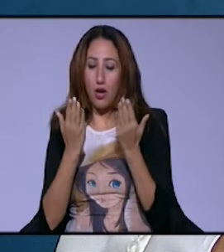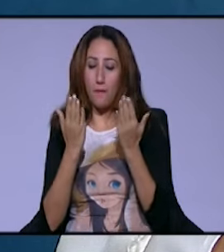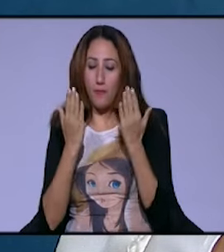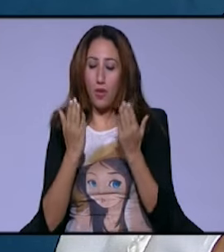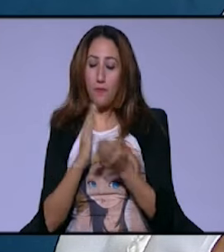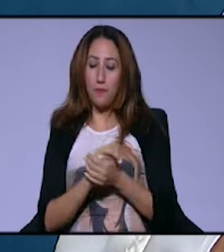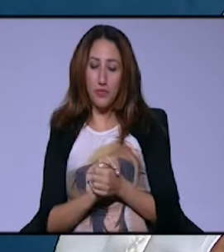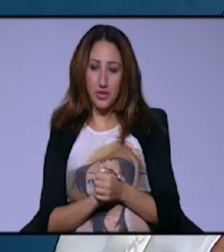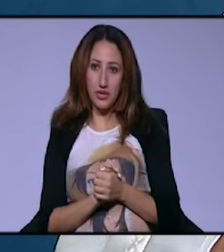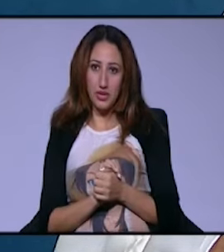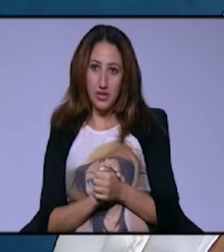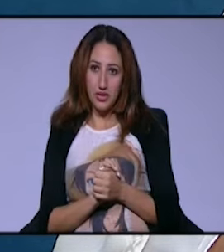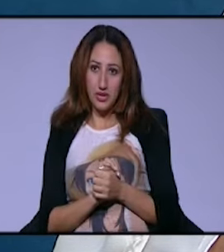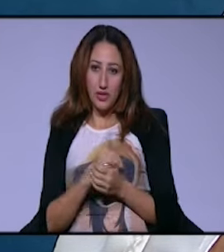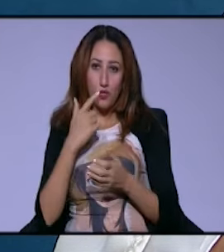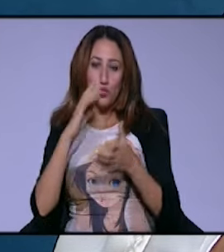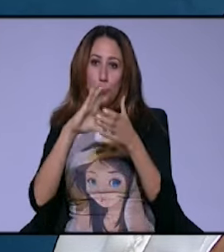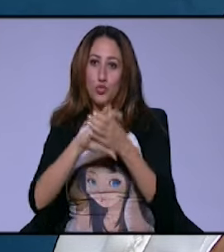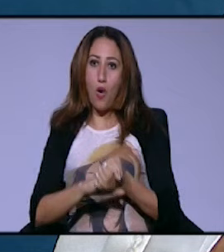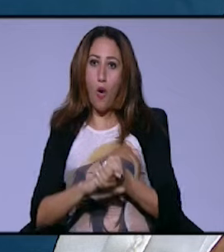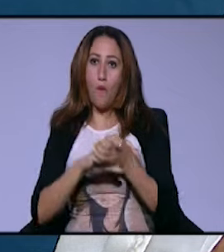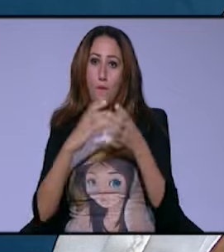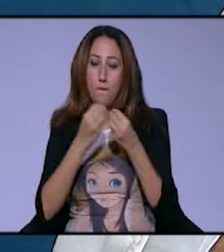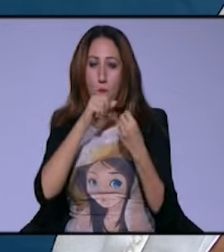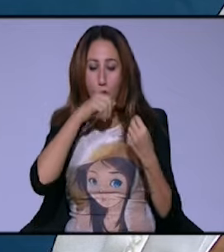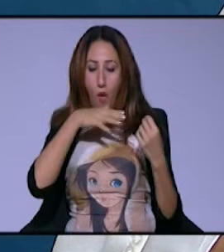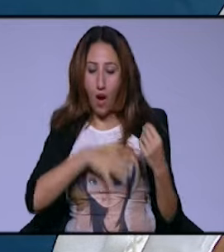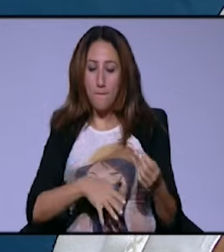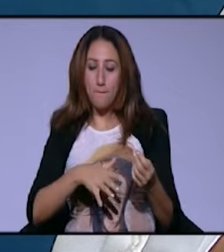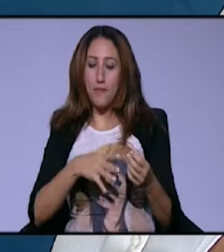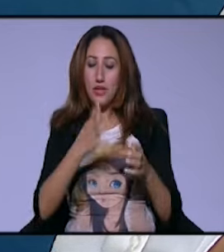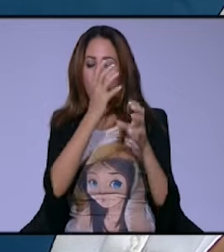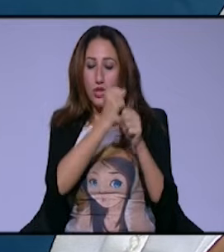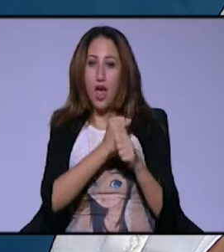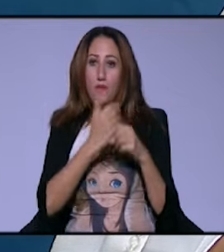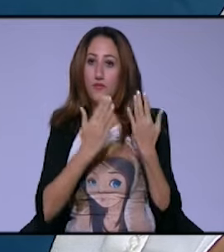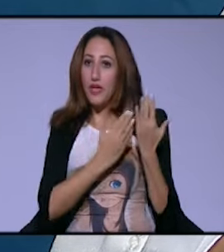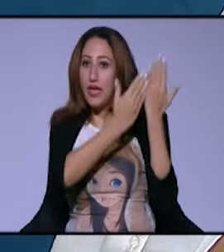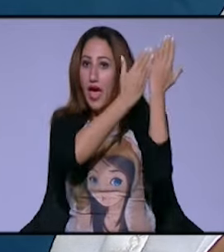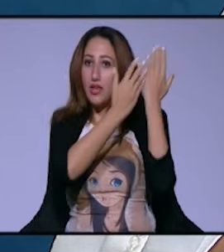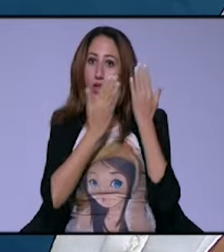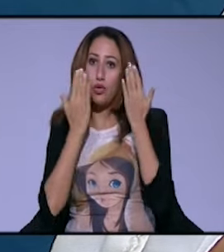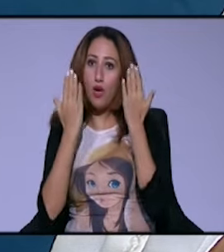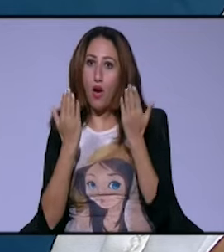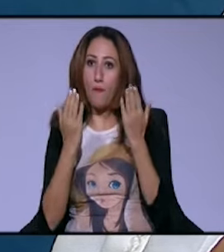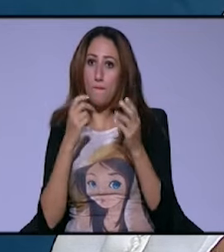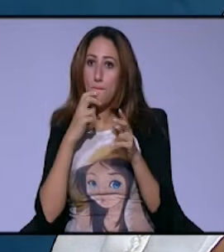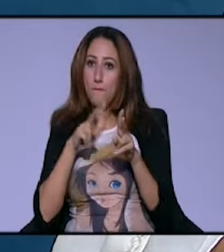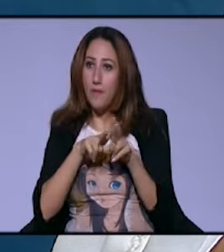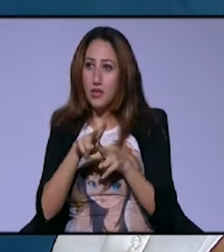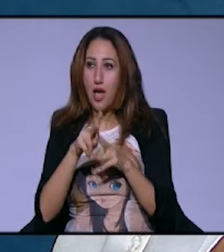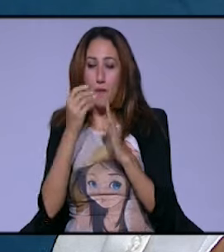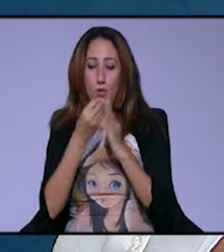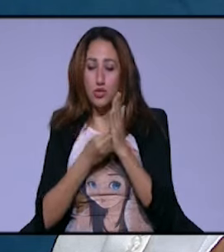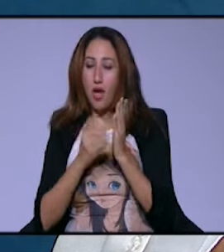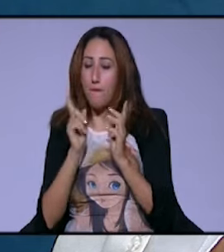يجمعني بيه كده في صحبة الحبيب عليه الصلاة والسلام وفي الفردوس الأعلى دون سابقة عذاب أو عتاب أو حساب،